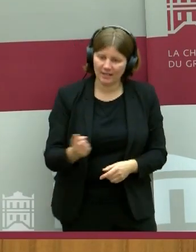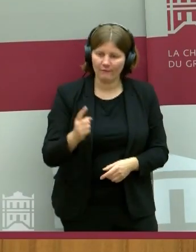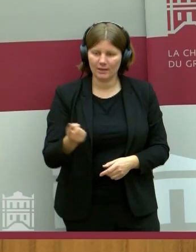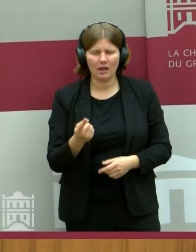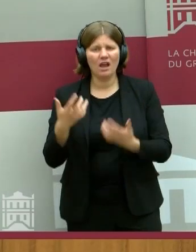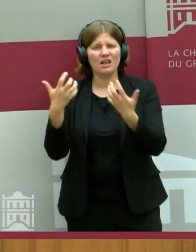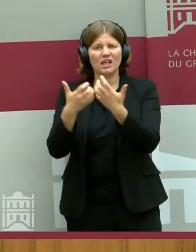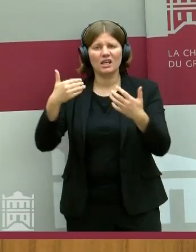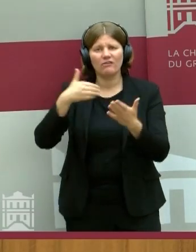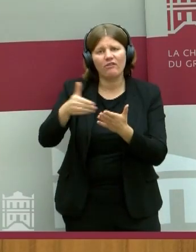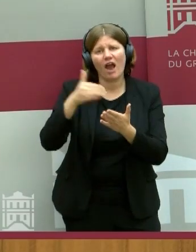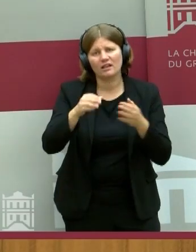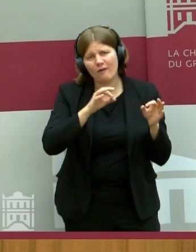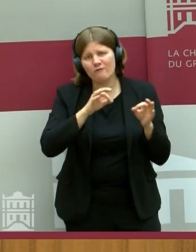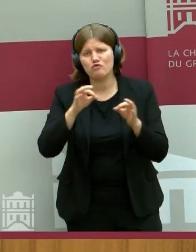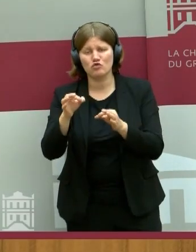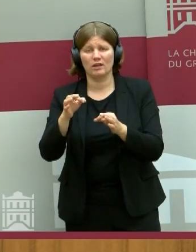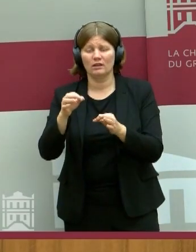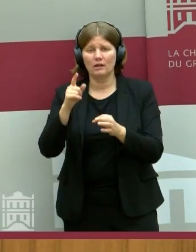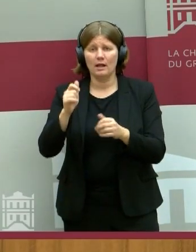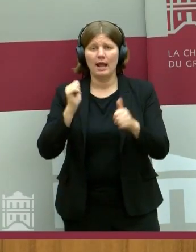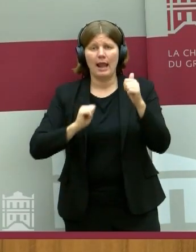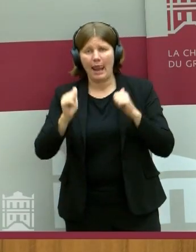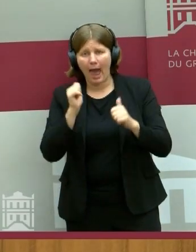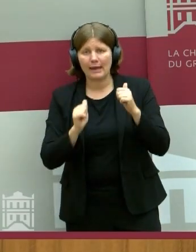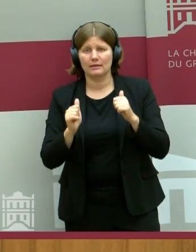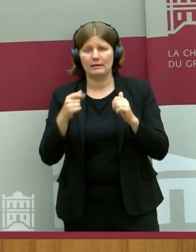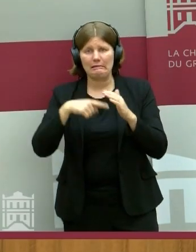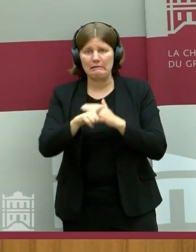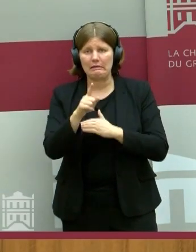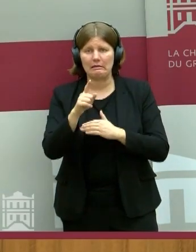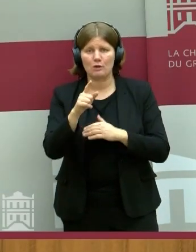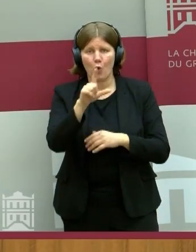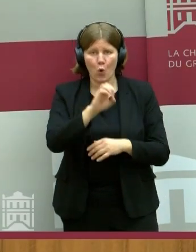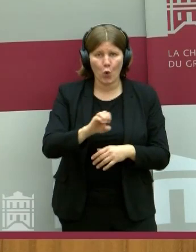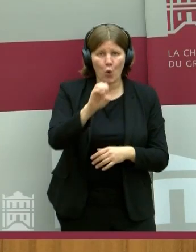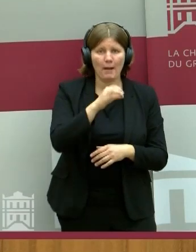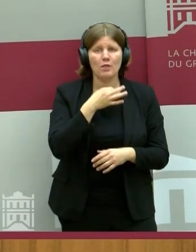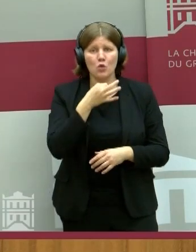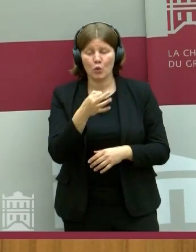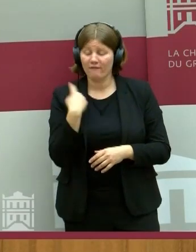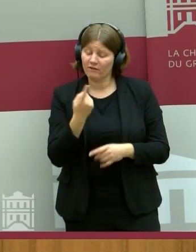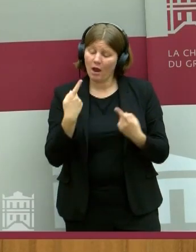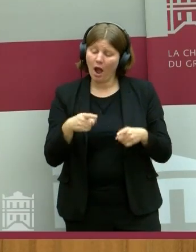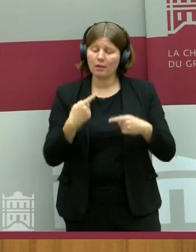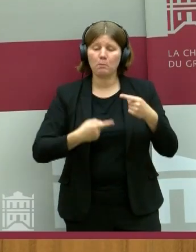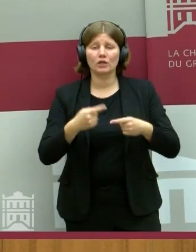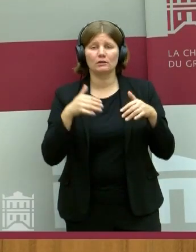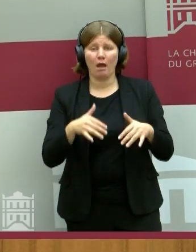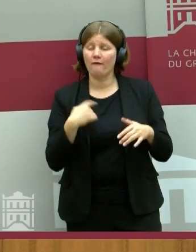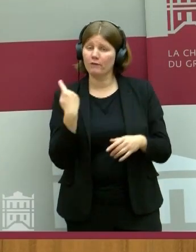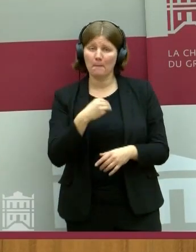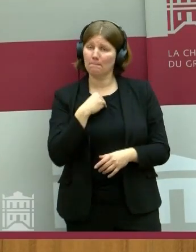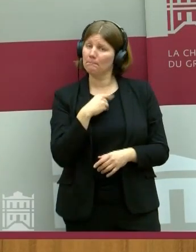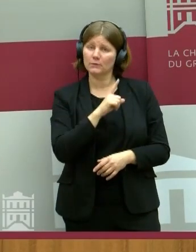zu feiern, den Leid an Not an Europa bringt? Wir haben eine andere Politik, wir schummen uns nicht dafür, wenn wir so, wir stehen